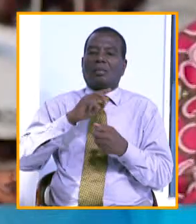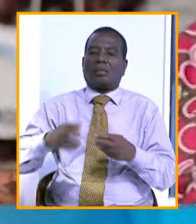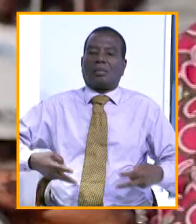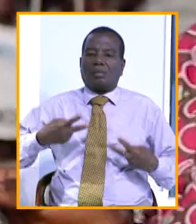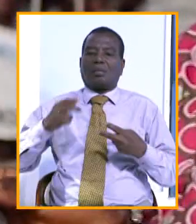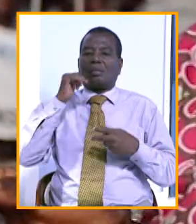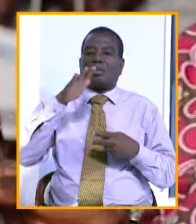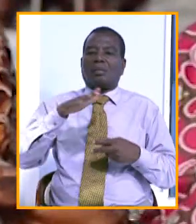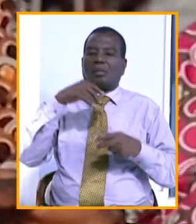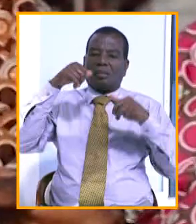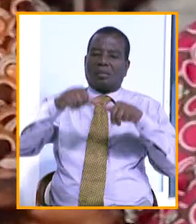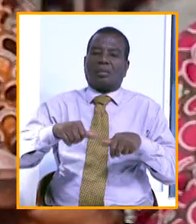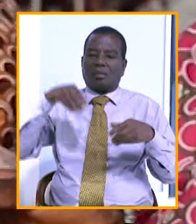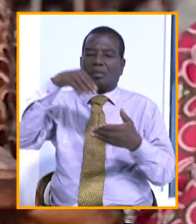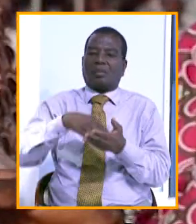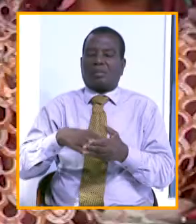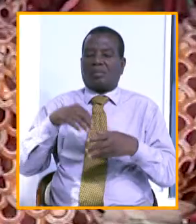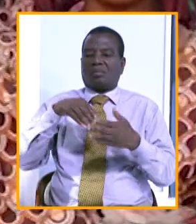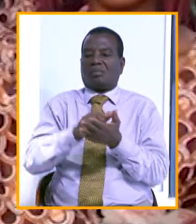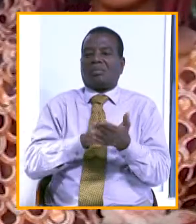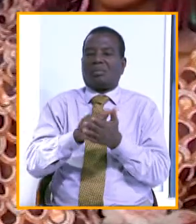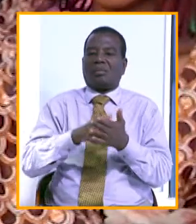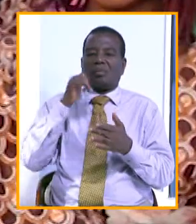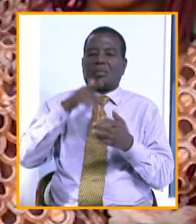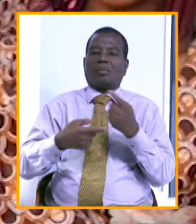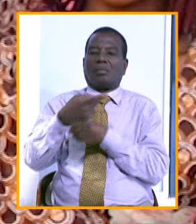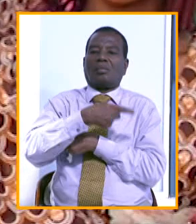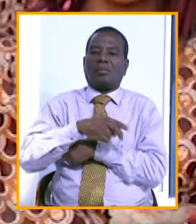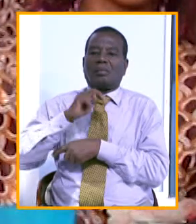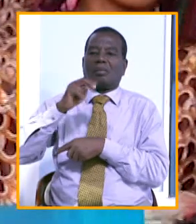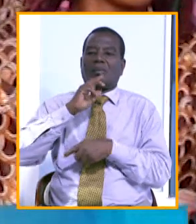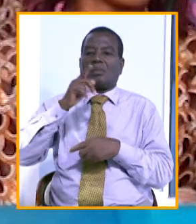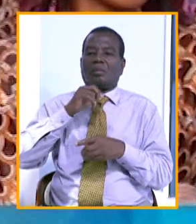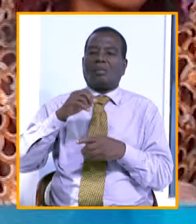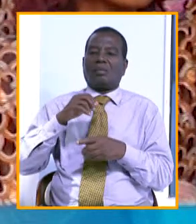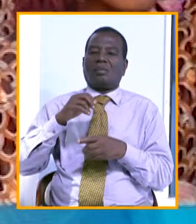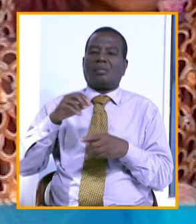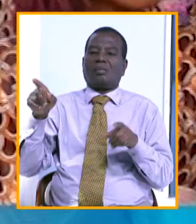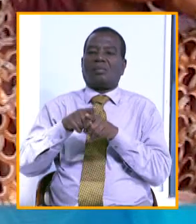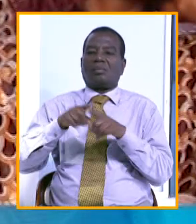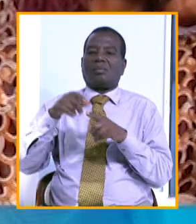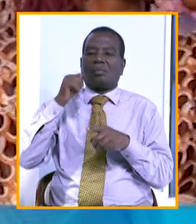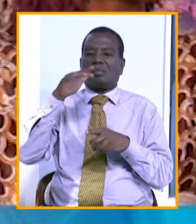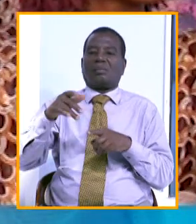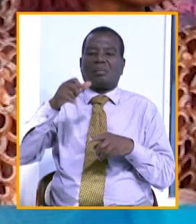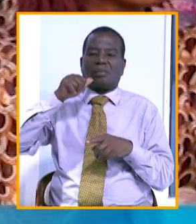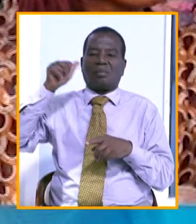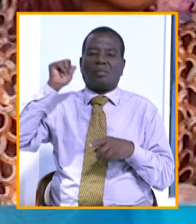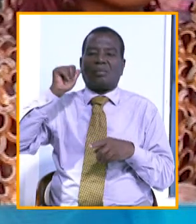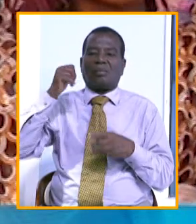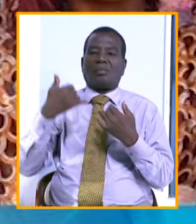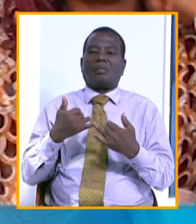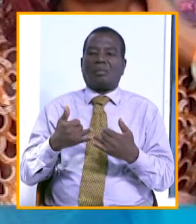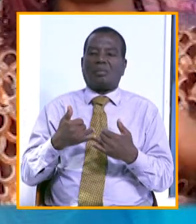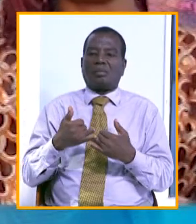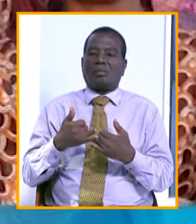des femmes demeurent encore bien précaires. Les femmes d'aujourd'hui ne sont pas pareilles aux femmes d'hier, puisque